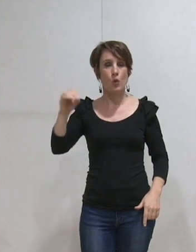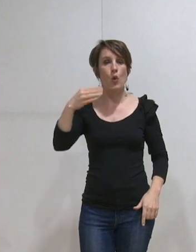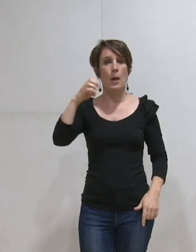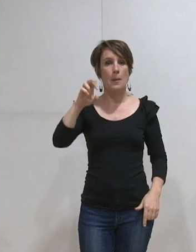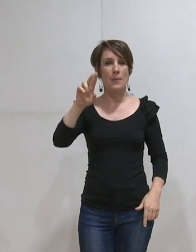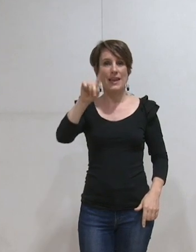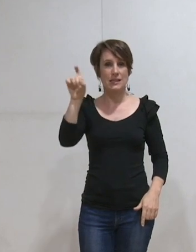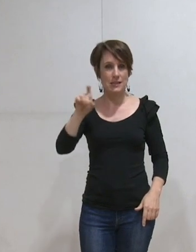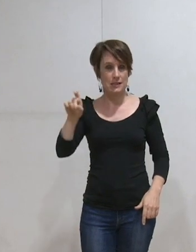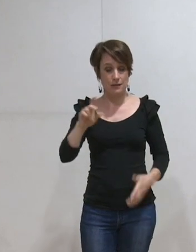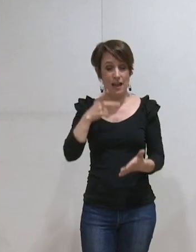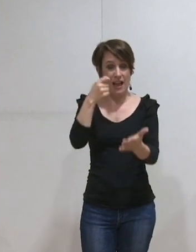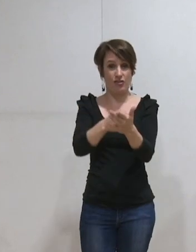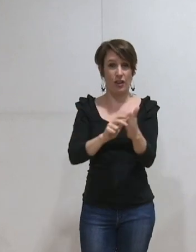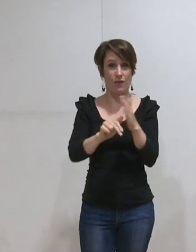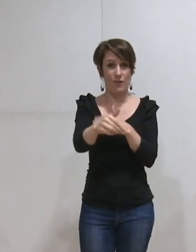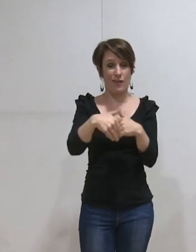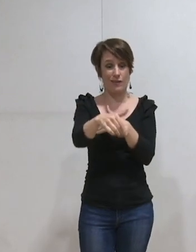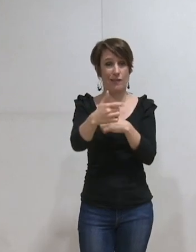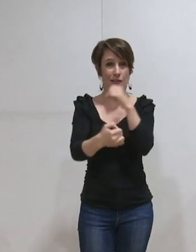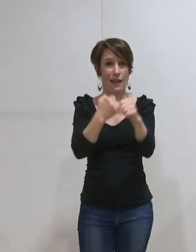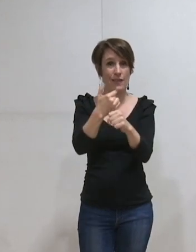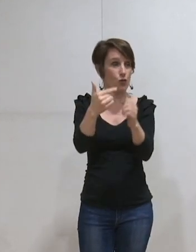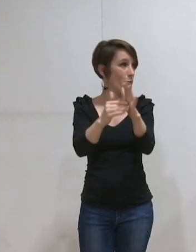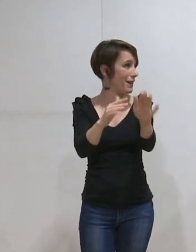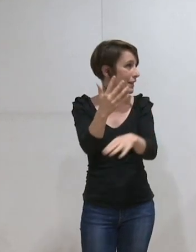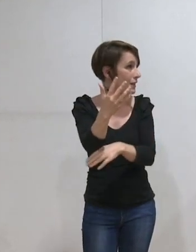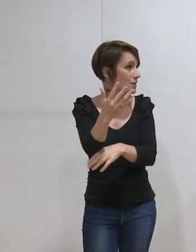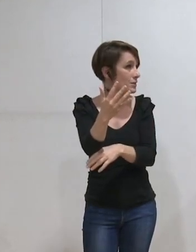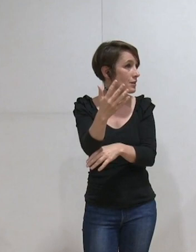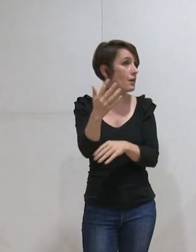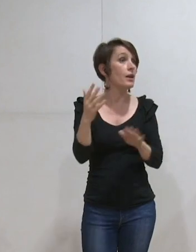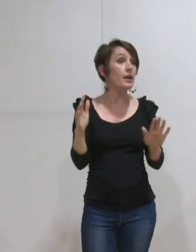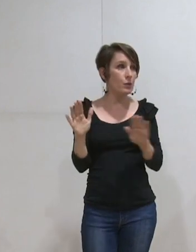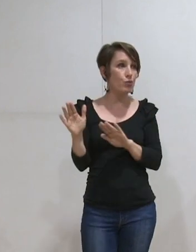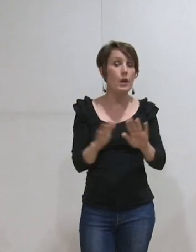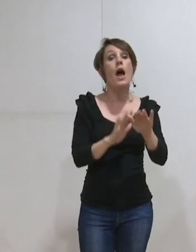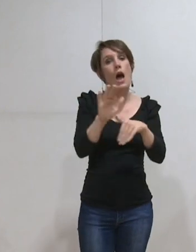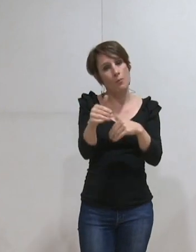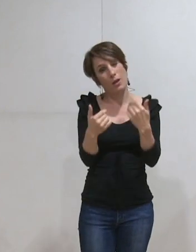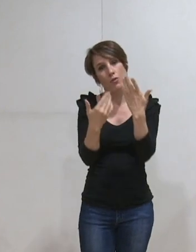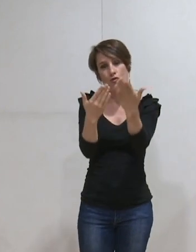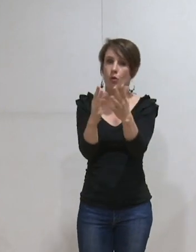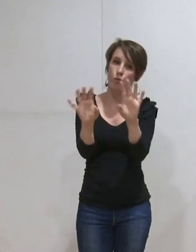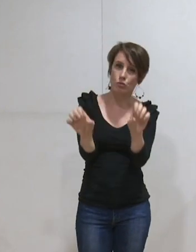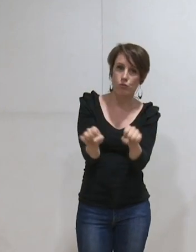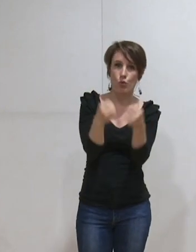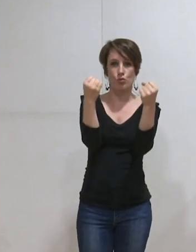au titre de l'année 2015 et si vous en êtes d'accord je proposerai ensuite de faire la pause